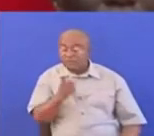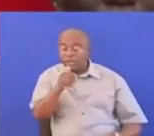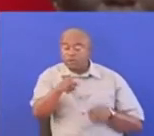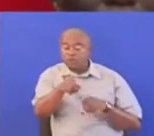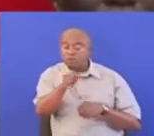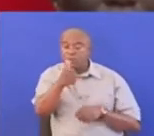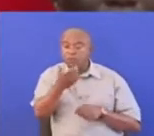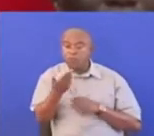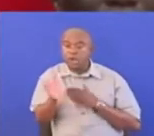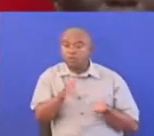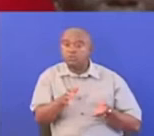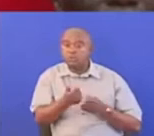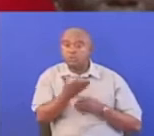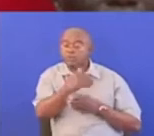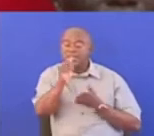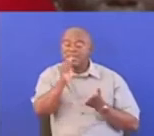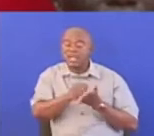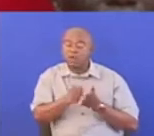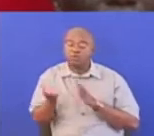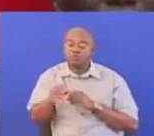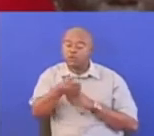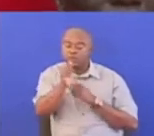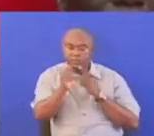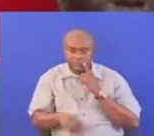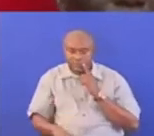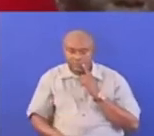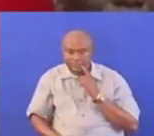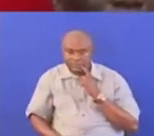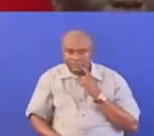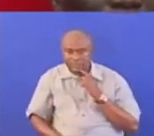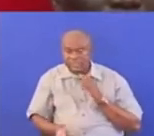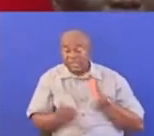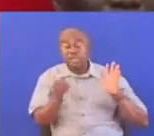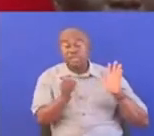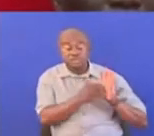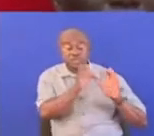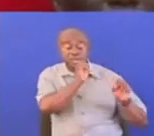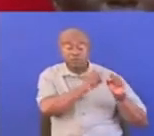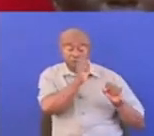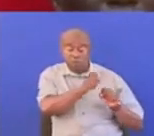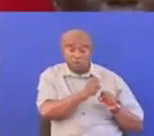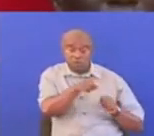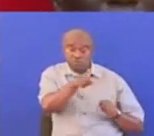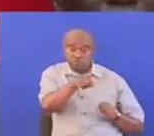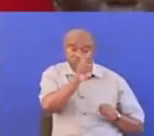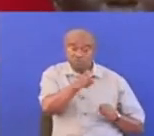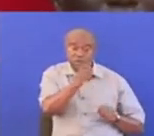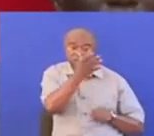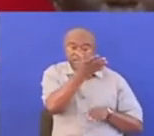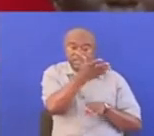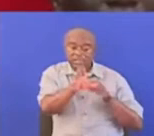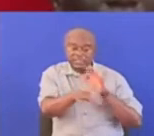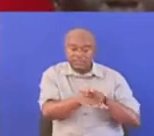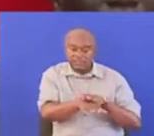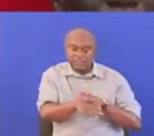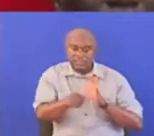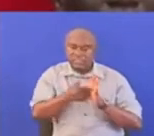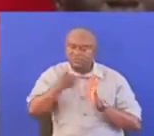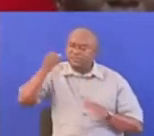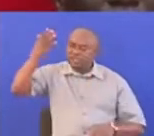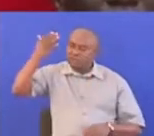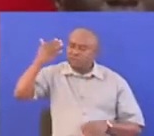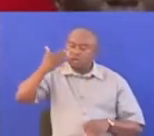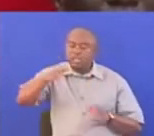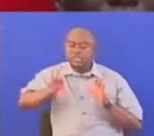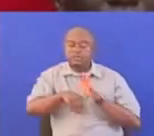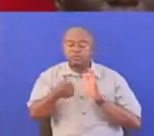wasipovuliwa wanakufa kwa sababu maji yanakauka, wanakufa wenyewe. Sasa unaona sheria inazuia watu wasiende kuvua samaki. Kiangazi kikiwa kikali samaki